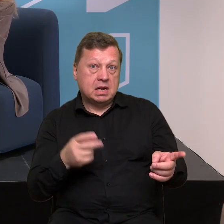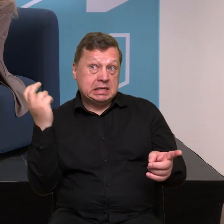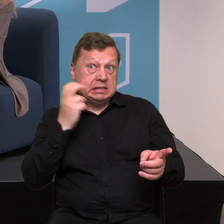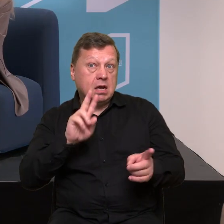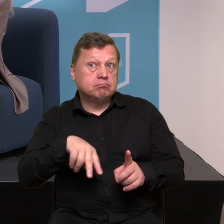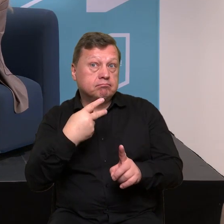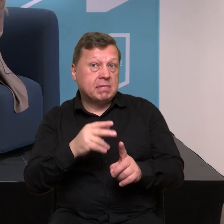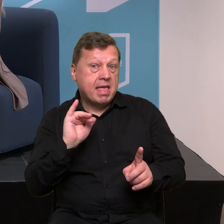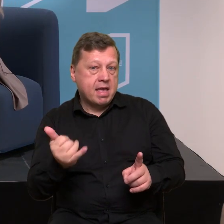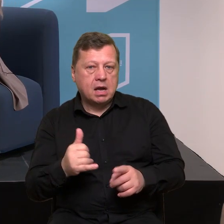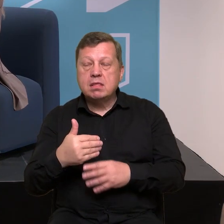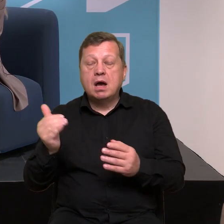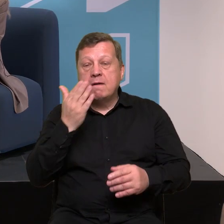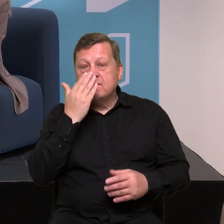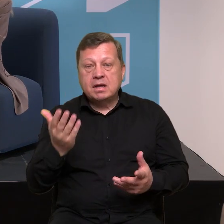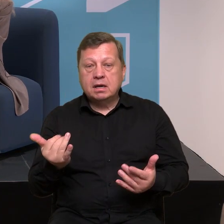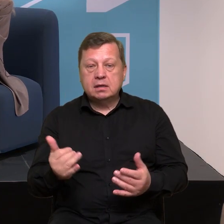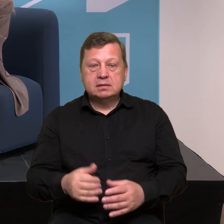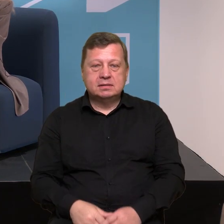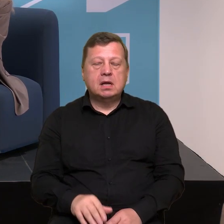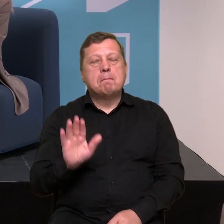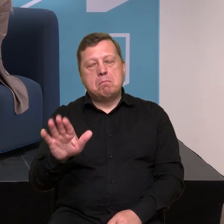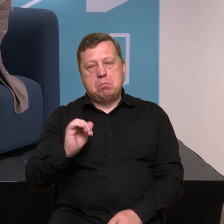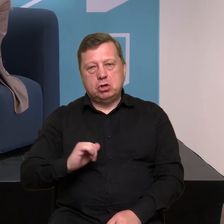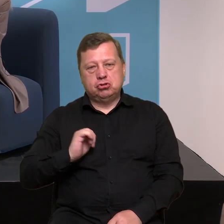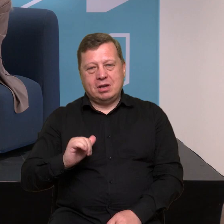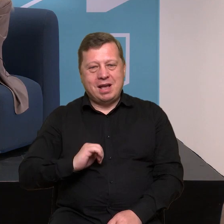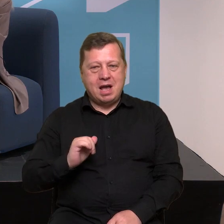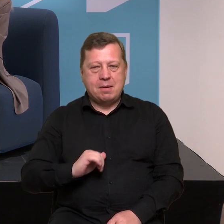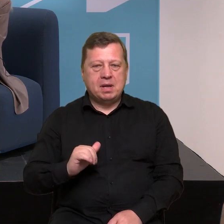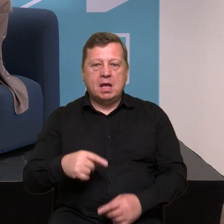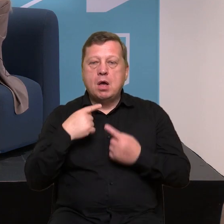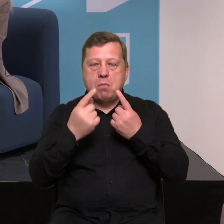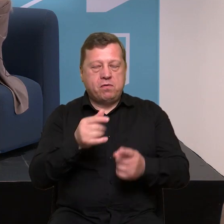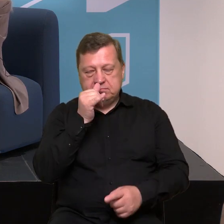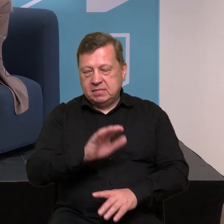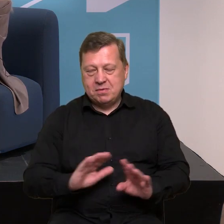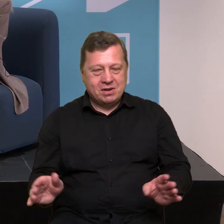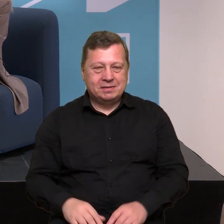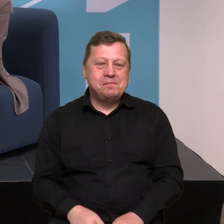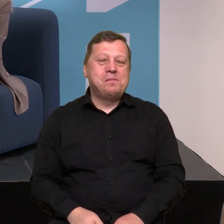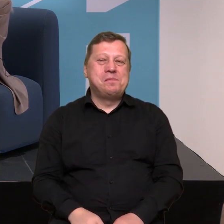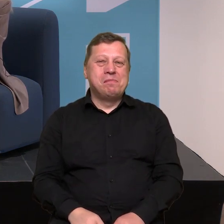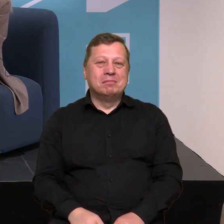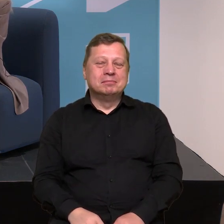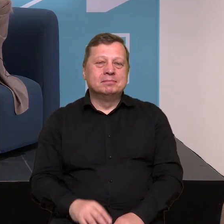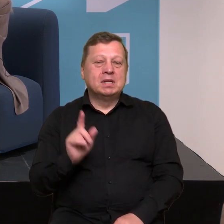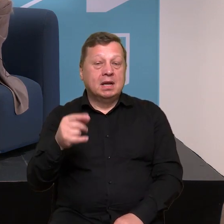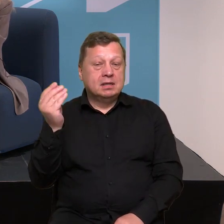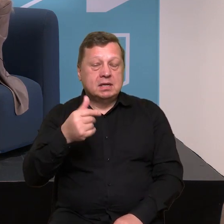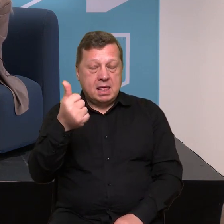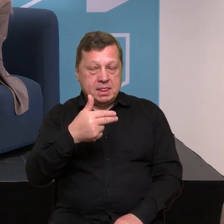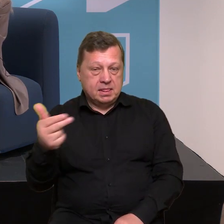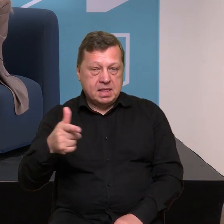przełożą. W jakim teatrze? Dobrze, w takim razie poczekamy. Tego nie wolno mi zdradzić. O ciekawym wątku, którego jeszcze